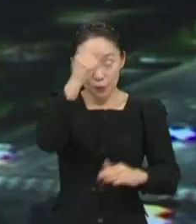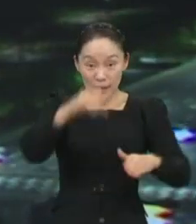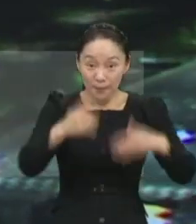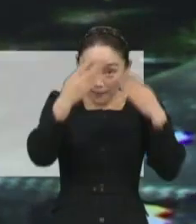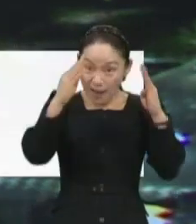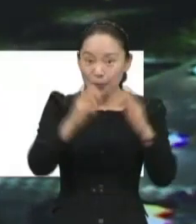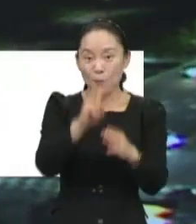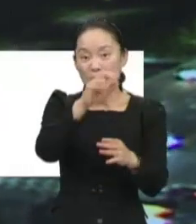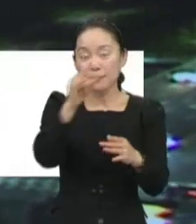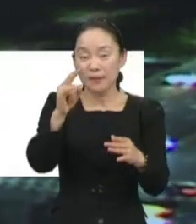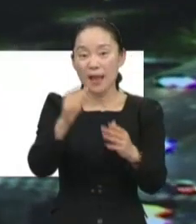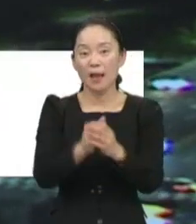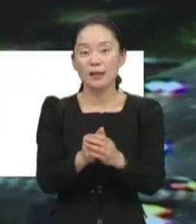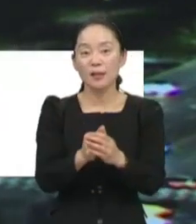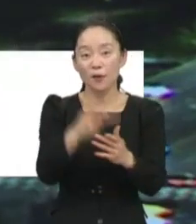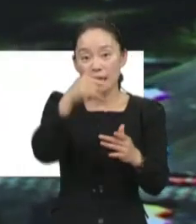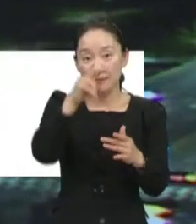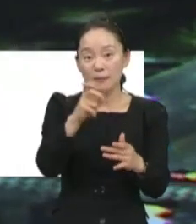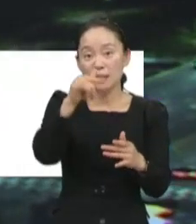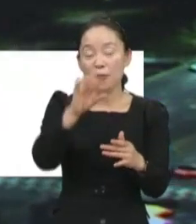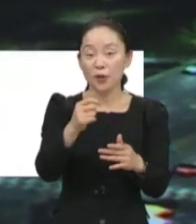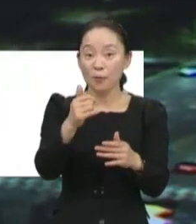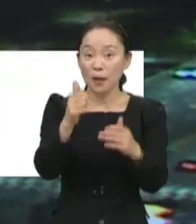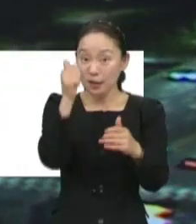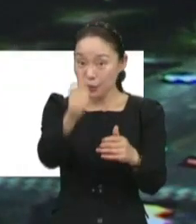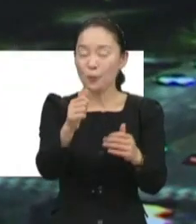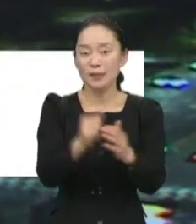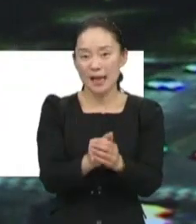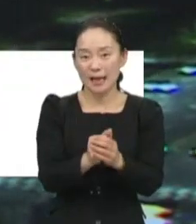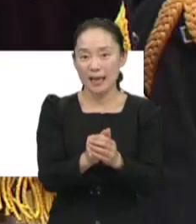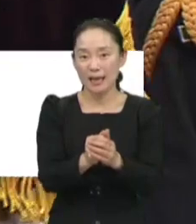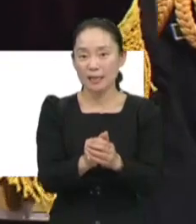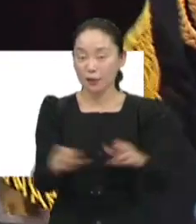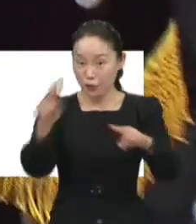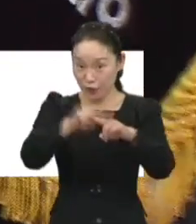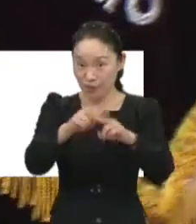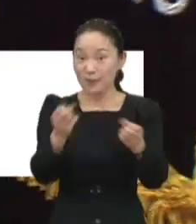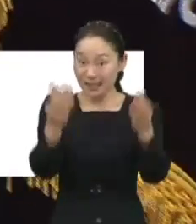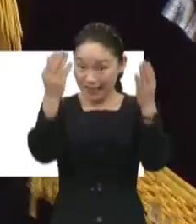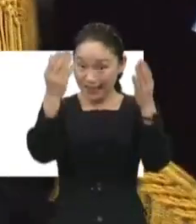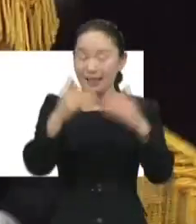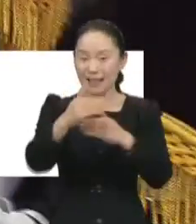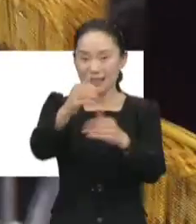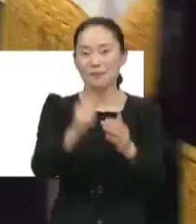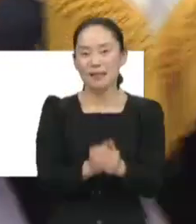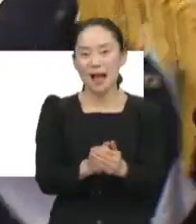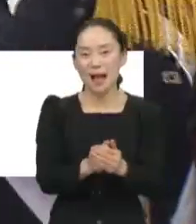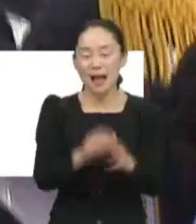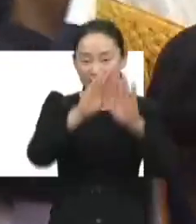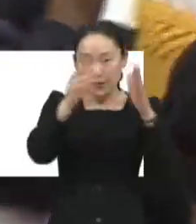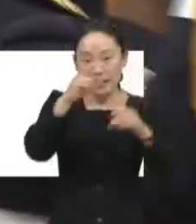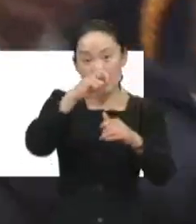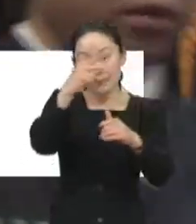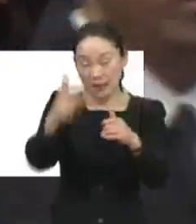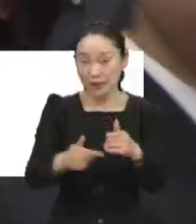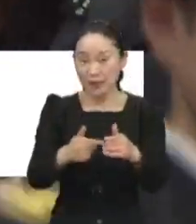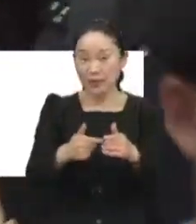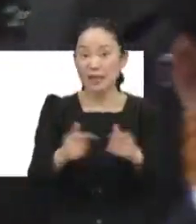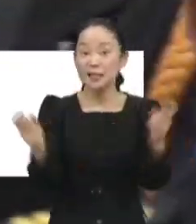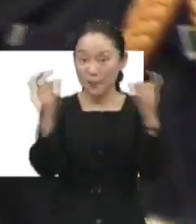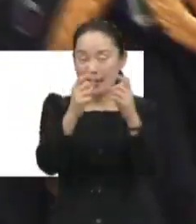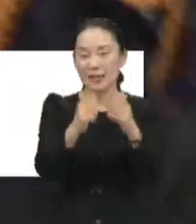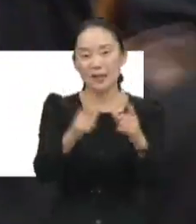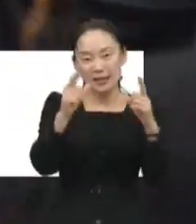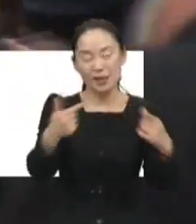충남대학교 제20대 김정겸 총장이 정신화 국제문화회관에서 취임식을 갖고 개교 72년을 맞아 지역과